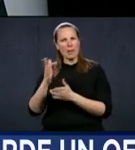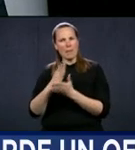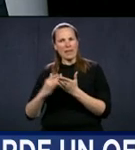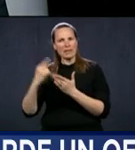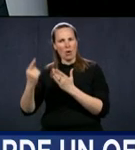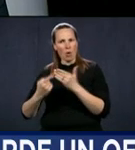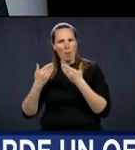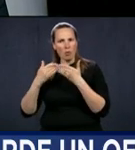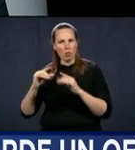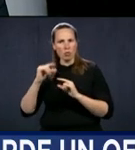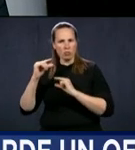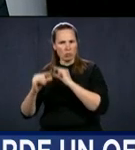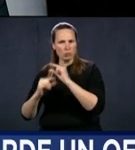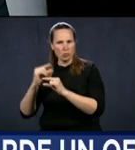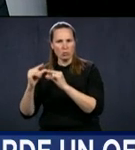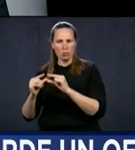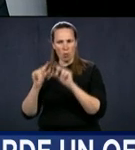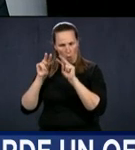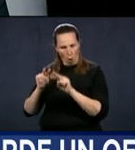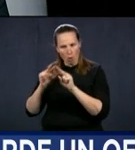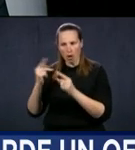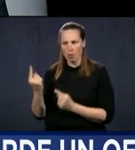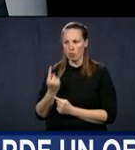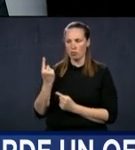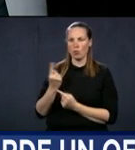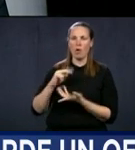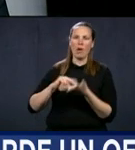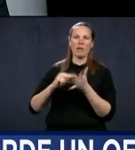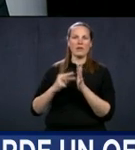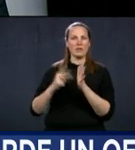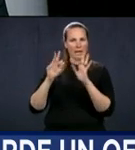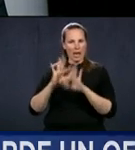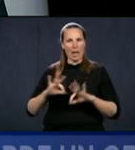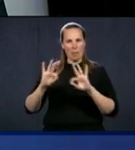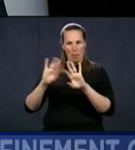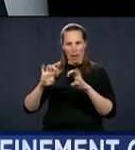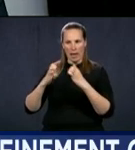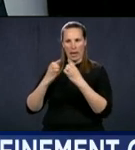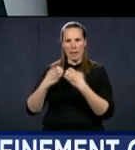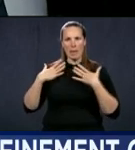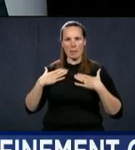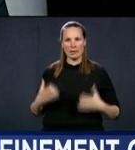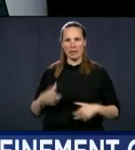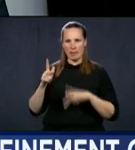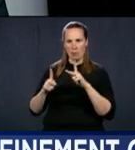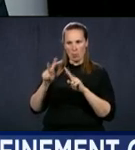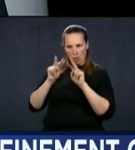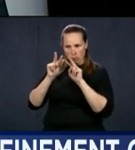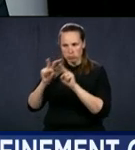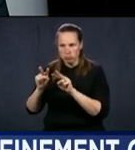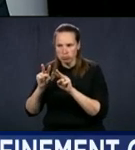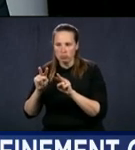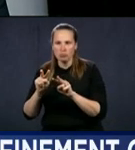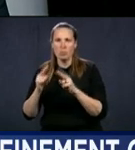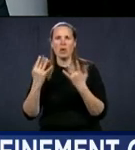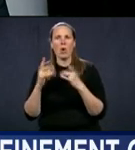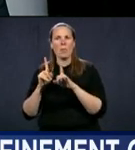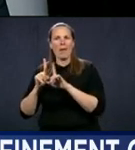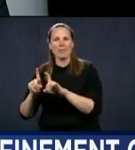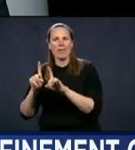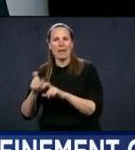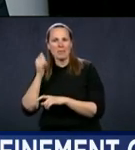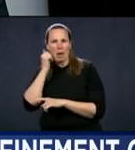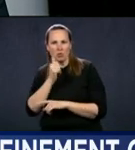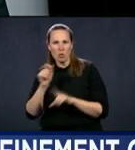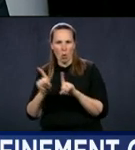la capacité des équipes de santé publique d'être en mesure de contrôler, les données de dépistage qui vont être en ligne de compte. Ce sont tous ces facteurs-là qui vont